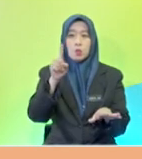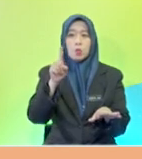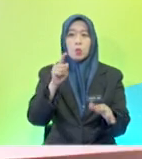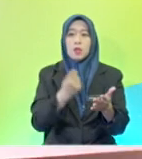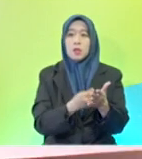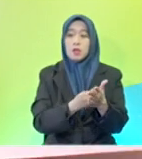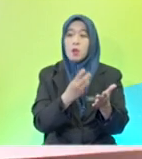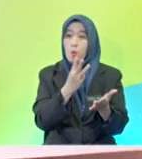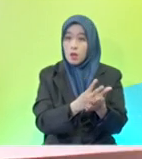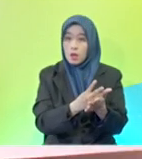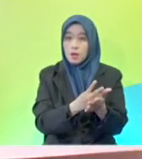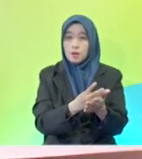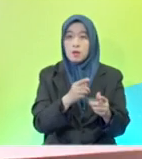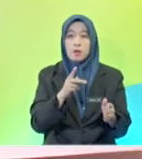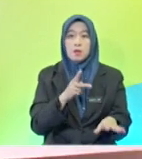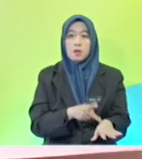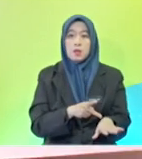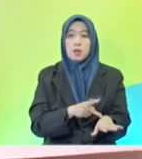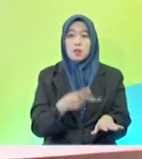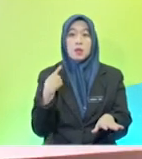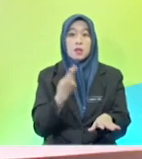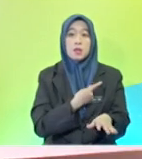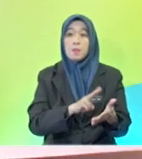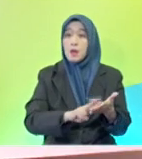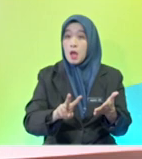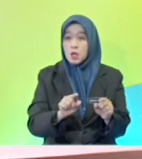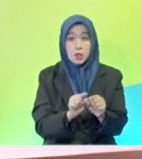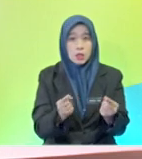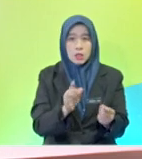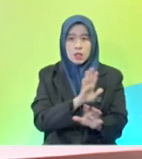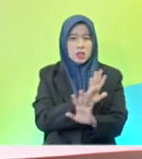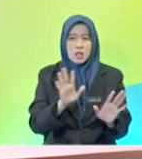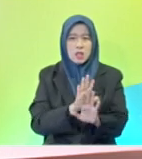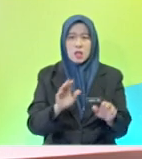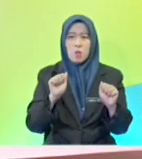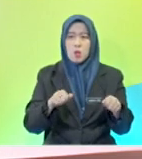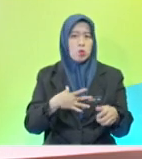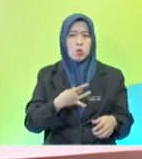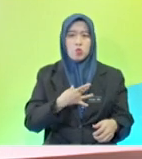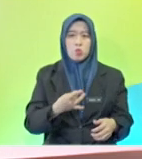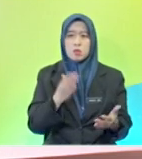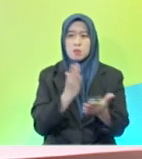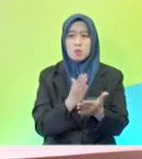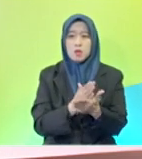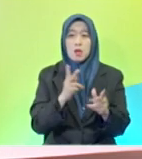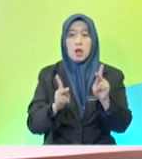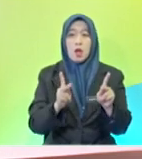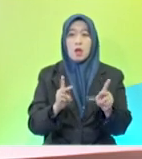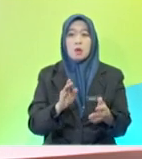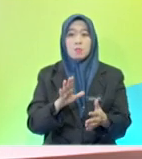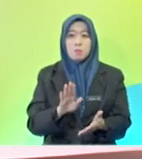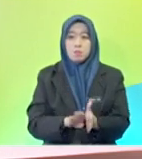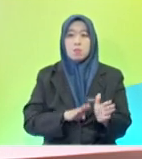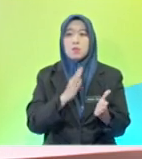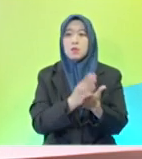wakaf. Ketika kita membaca Al-Quran, kita tidak boleh berhenti sesuka hati kerana kalau kita berhenti sesuka hati